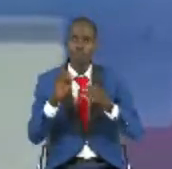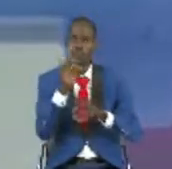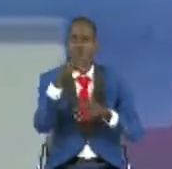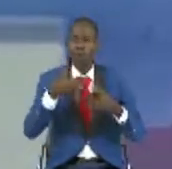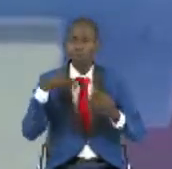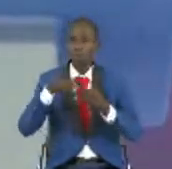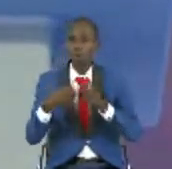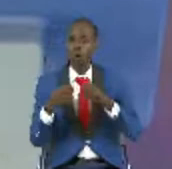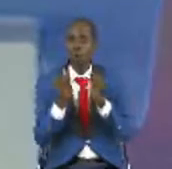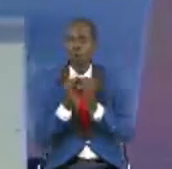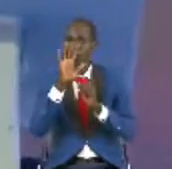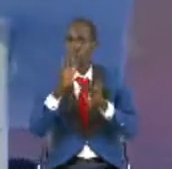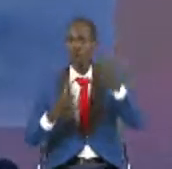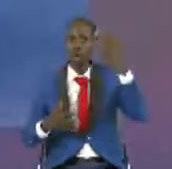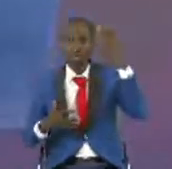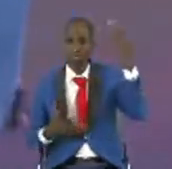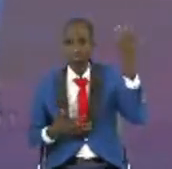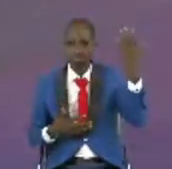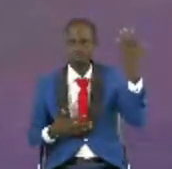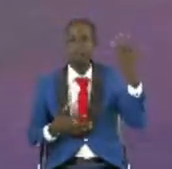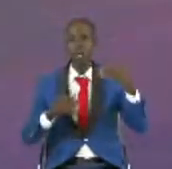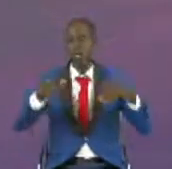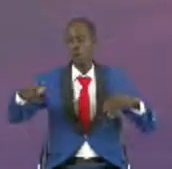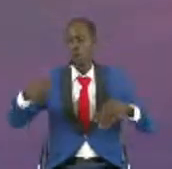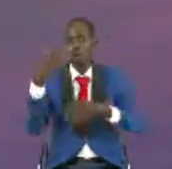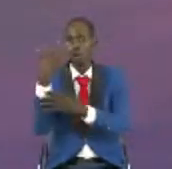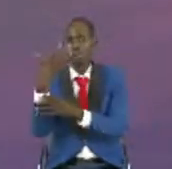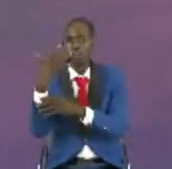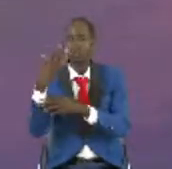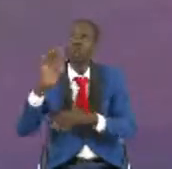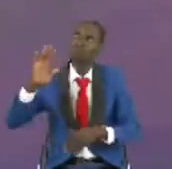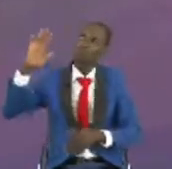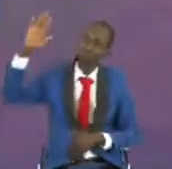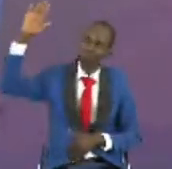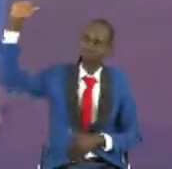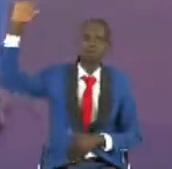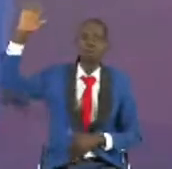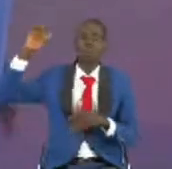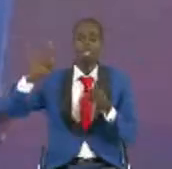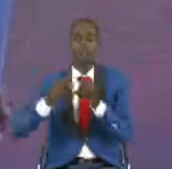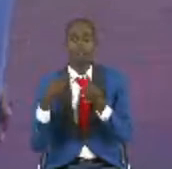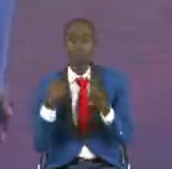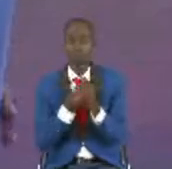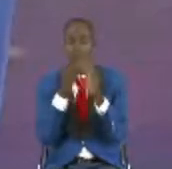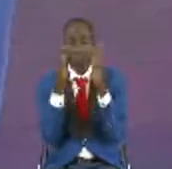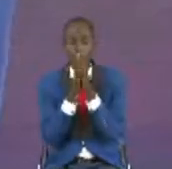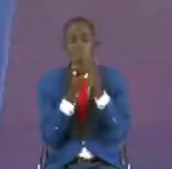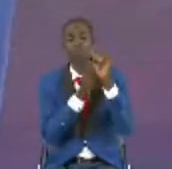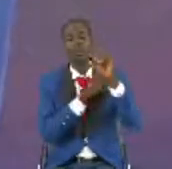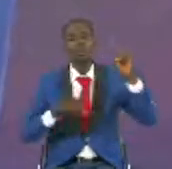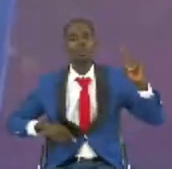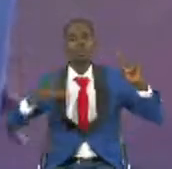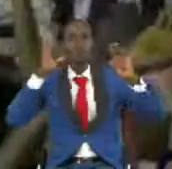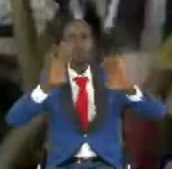problème. Si possible, et tu lèves la deuxième main. Comme nous prions, le Seigneur te